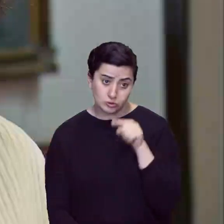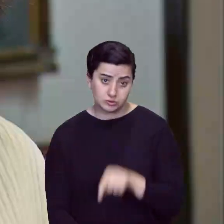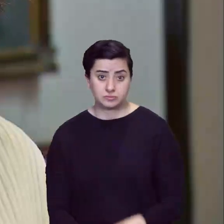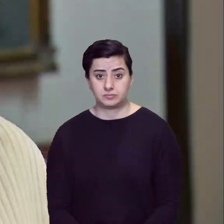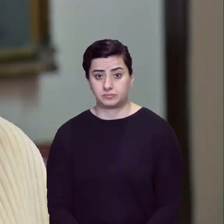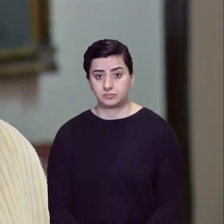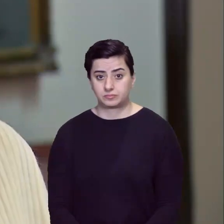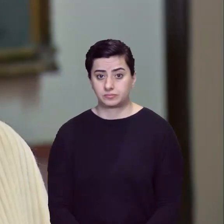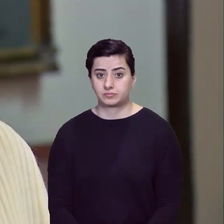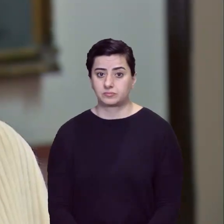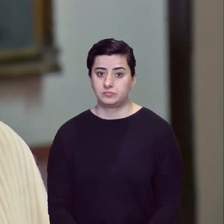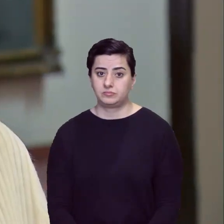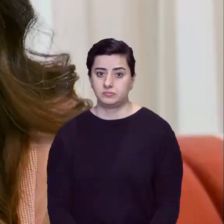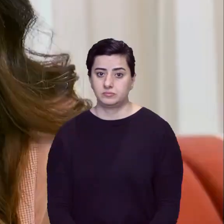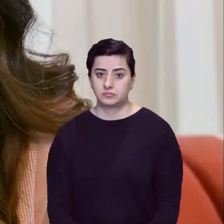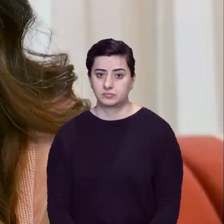size.